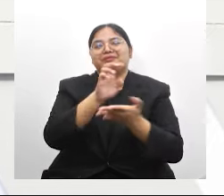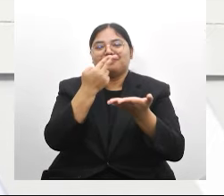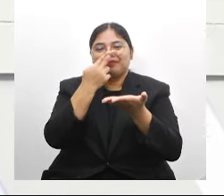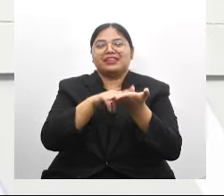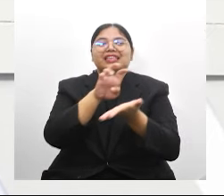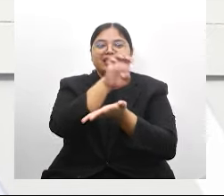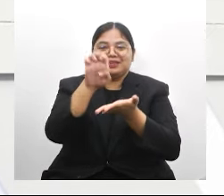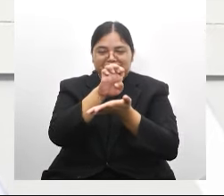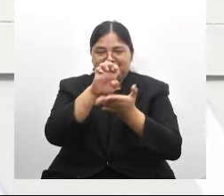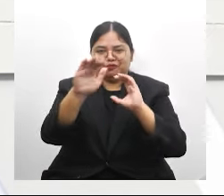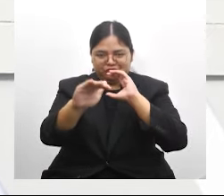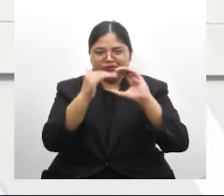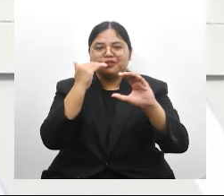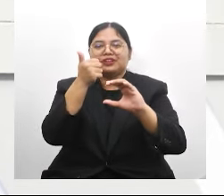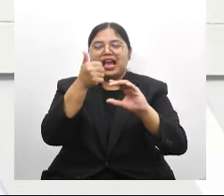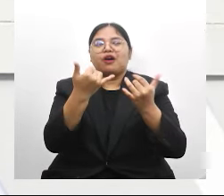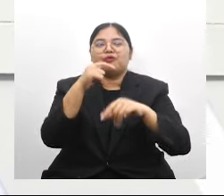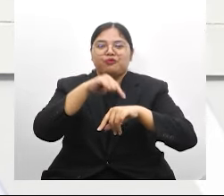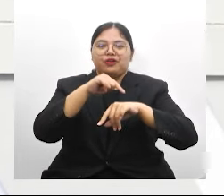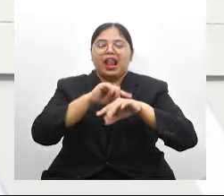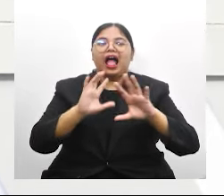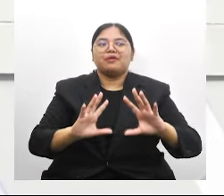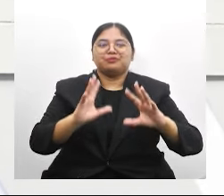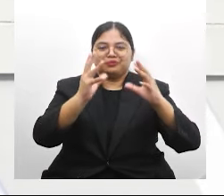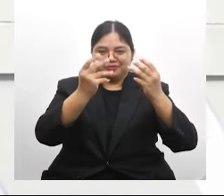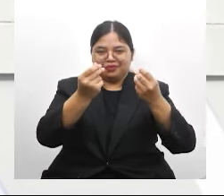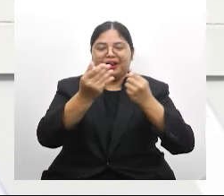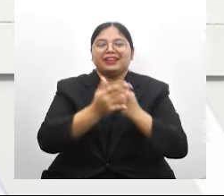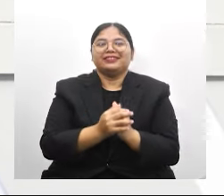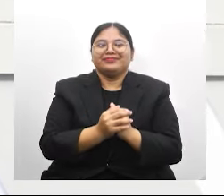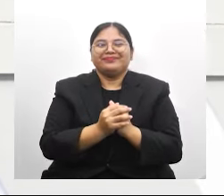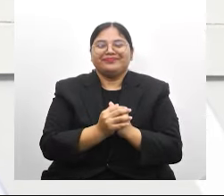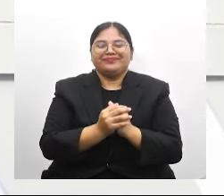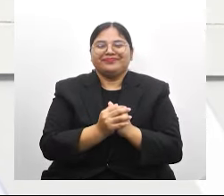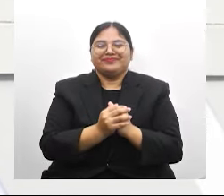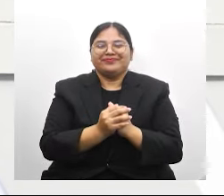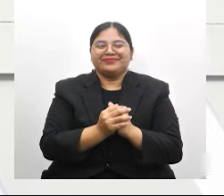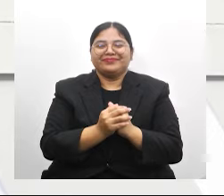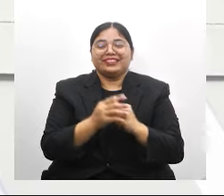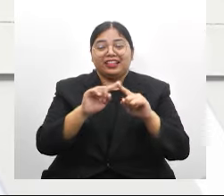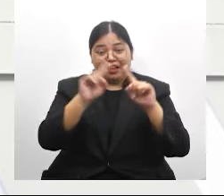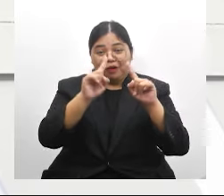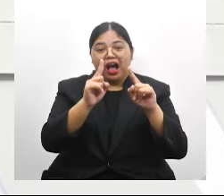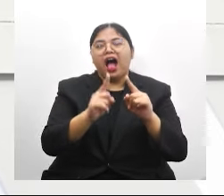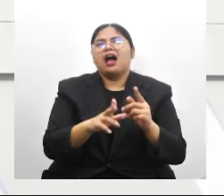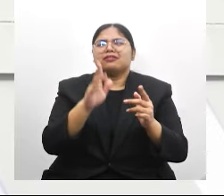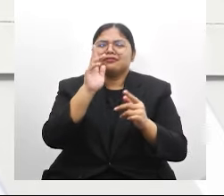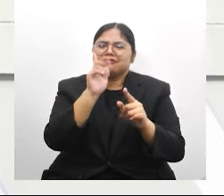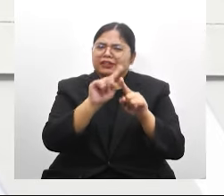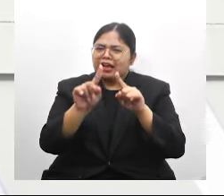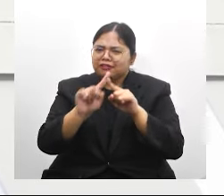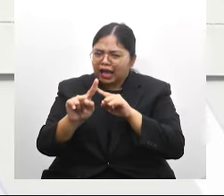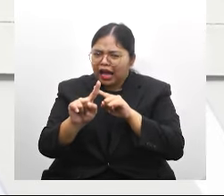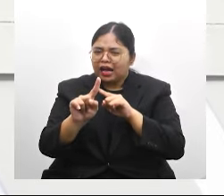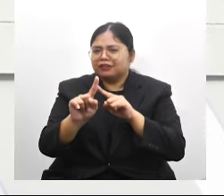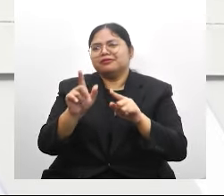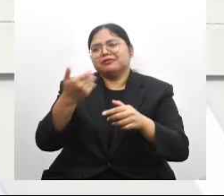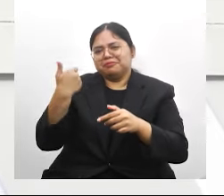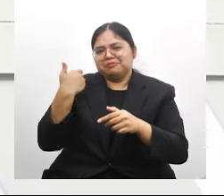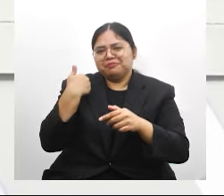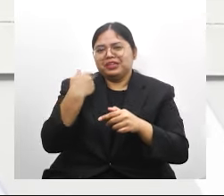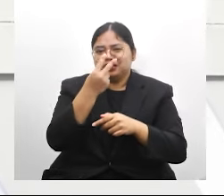นะครับสำหรับวันนี้ครับเวลาของเรื่องเล่าข่าวโรงเรียนของเราได้หมดเวลาลงแล้วครับแต่เรายังมีเรื่องราวที่สำคัญนะครับมาให้ทุกท่านได้ติดตามกัน